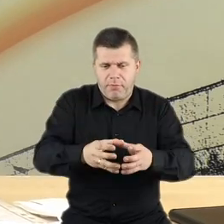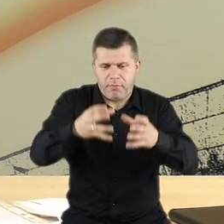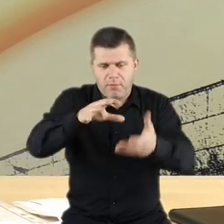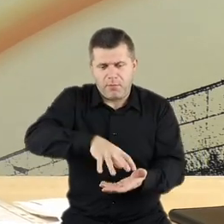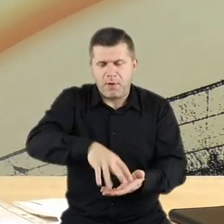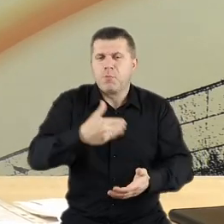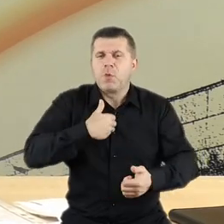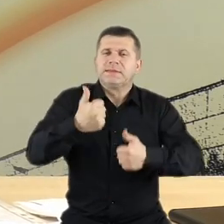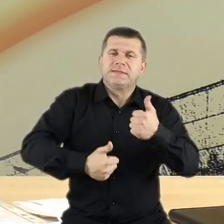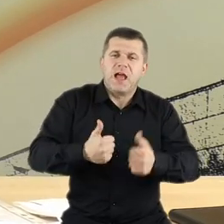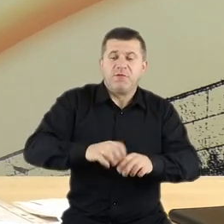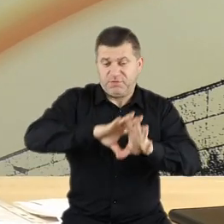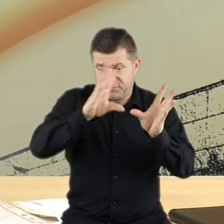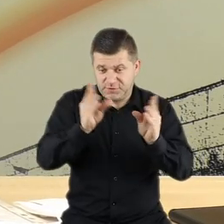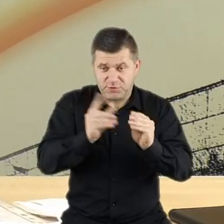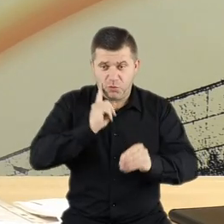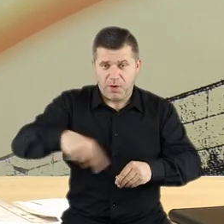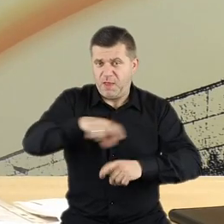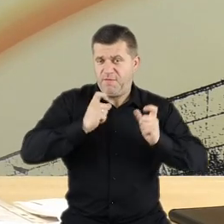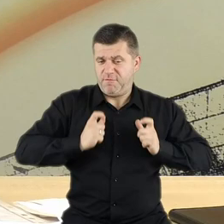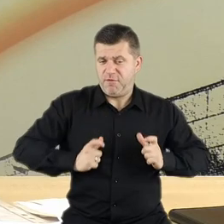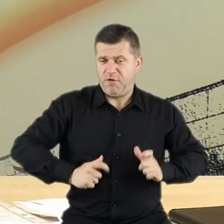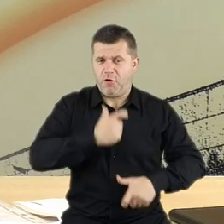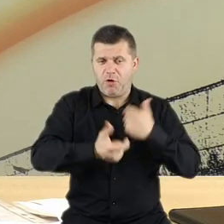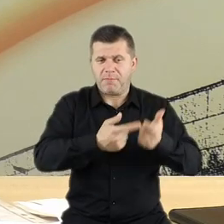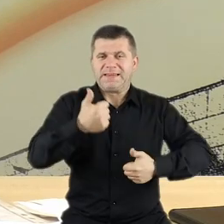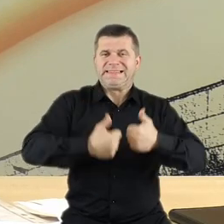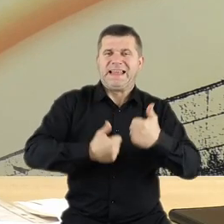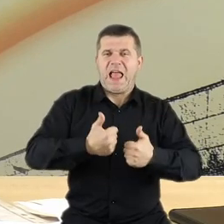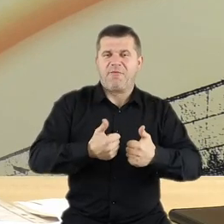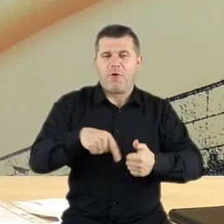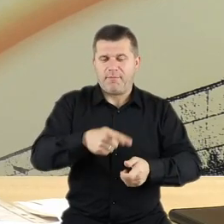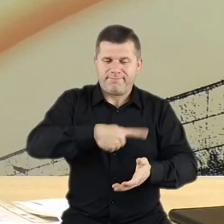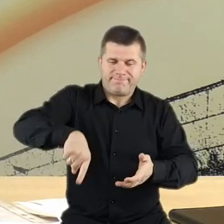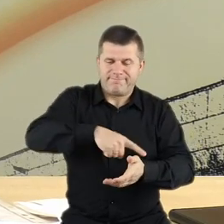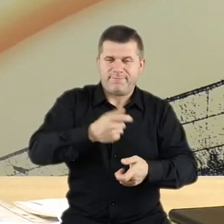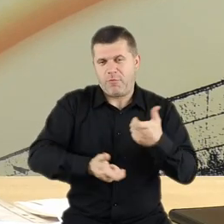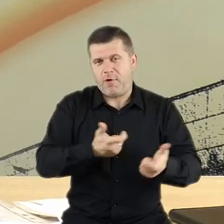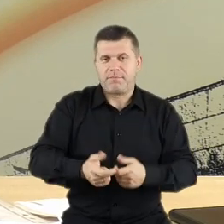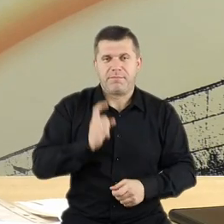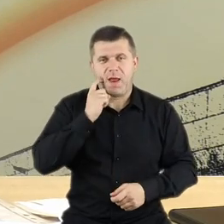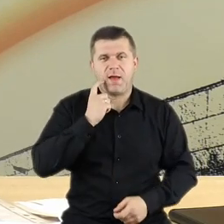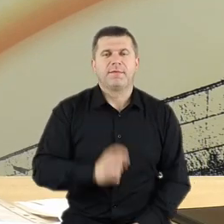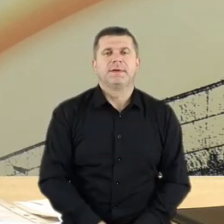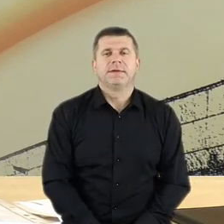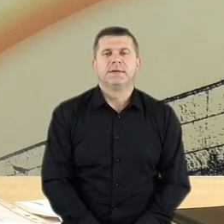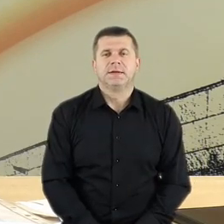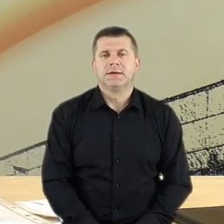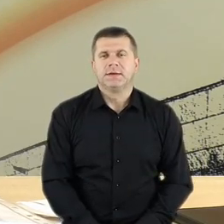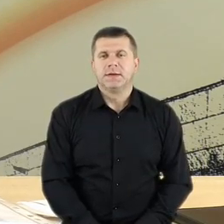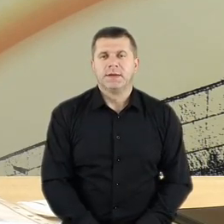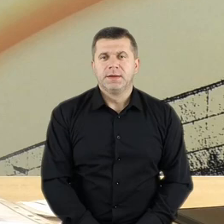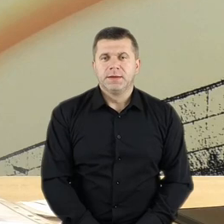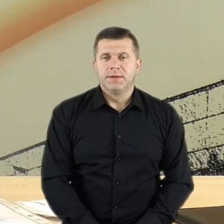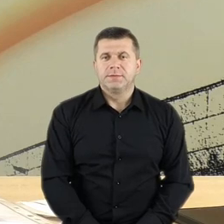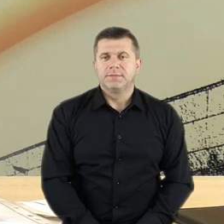wszystkie chłopaki ze wsi robiły sobie takie zawody tymi fajerkami No miało być